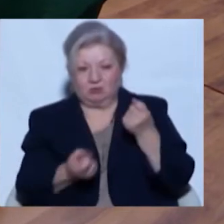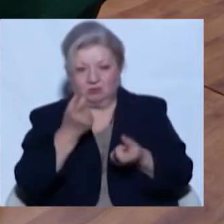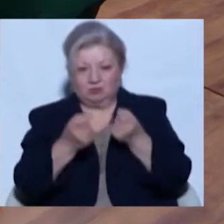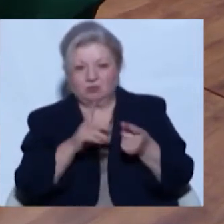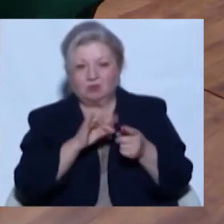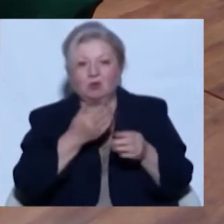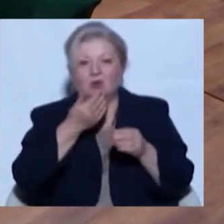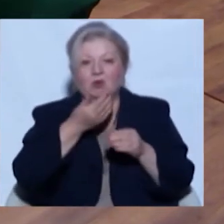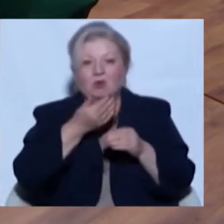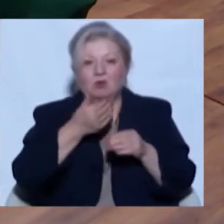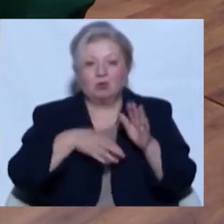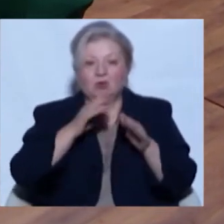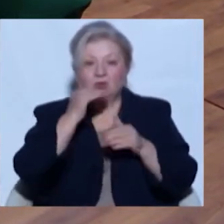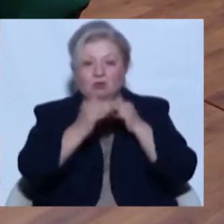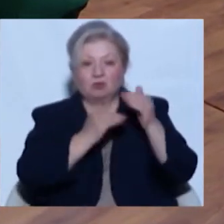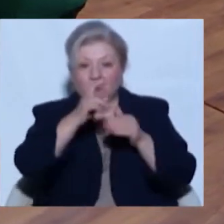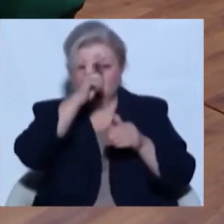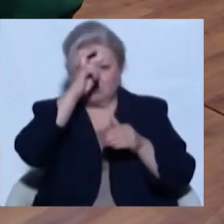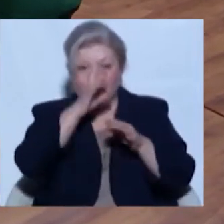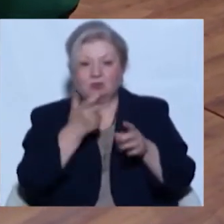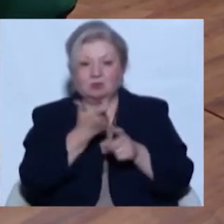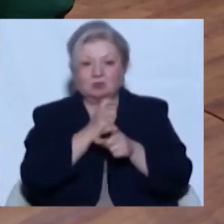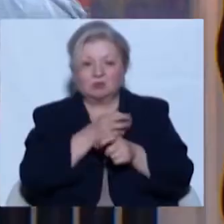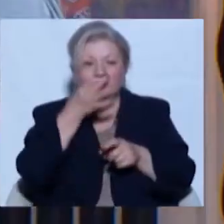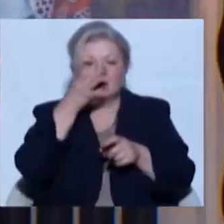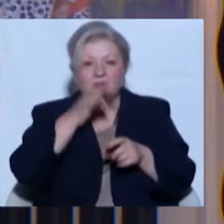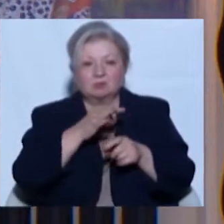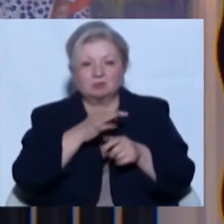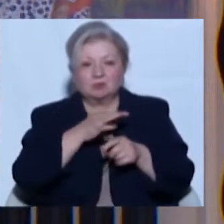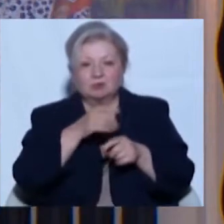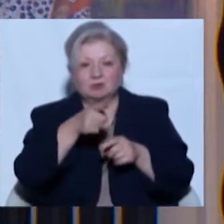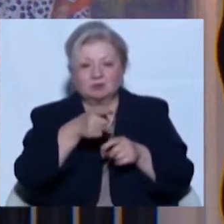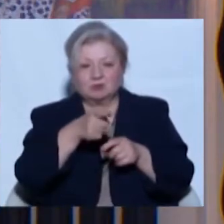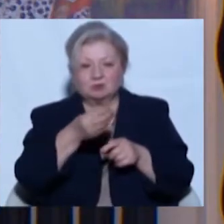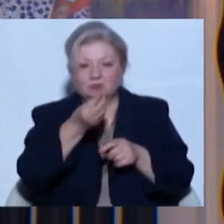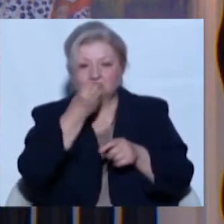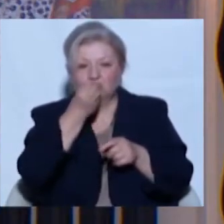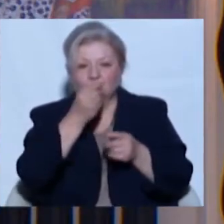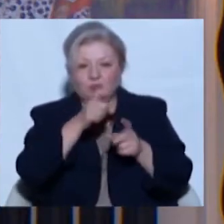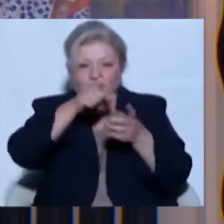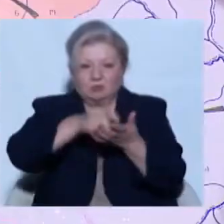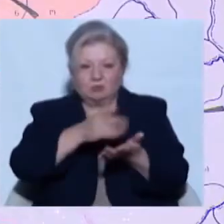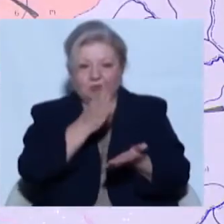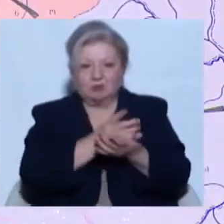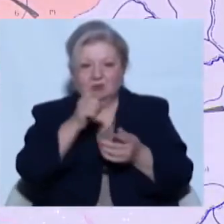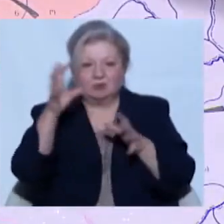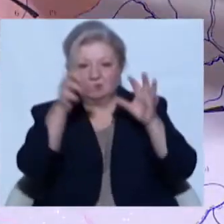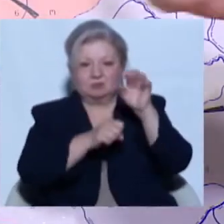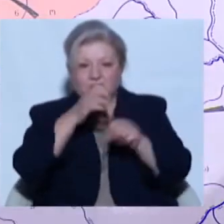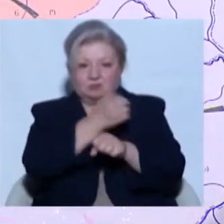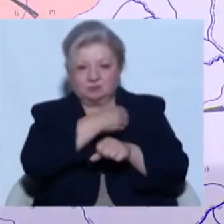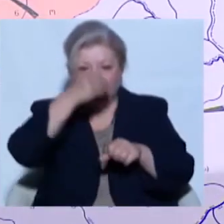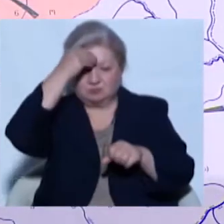უფრო და უფრო დაწინაურებული ქვეყანა სულ უფრო და უფრო გემრიელი ლოკმა ხდებოდა დაღესტნელი ფეოდალების თავდასხმებისა,